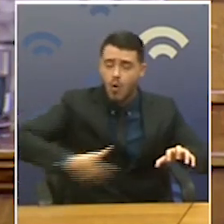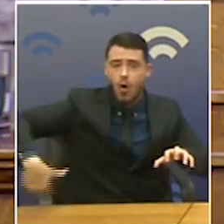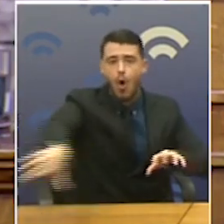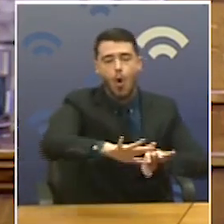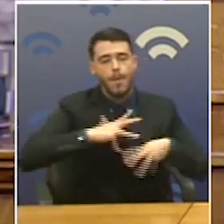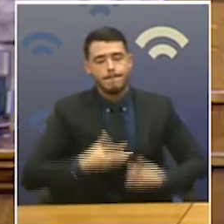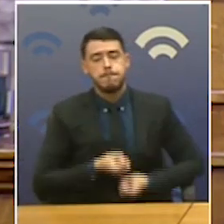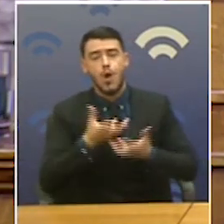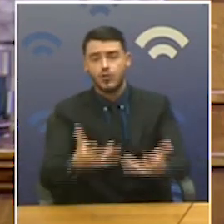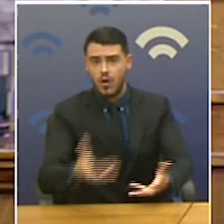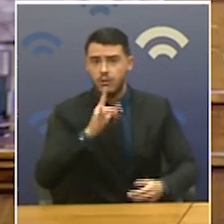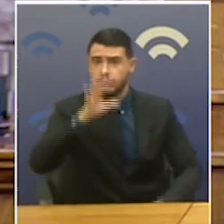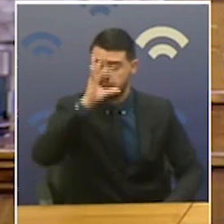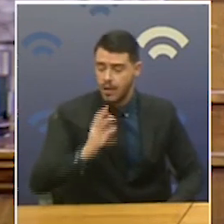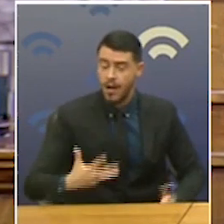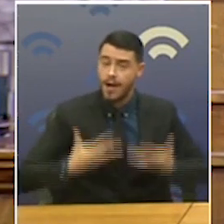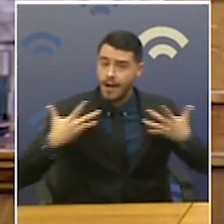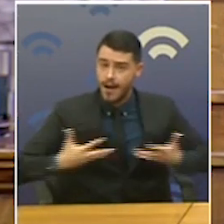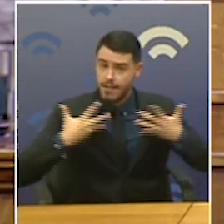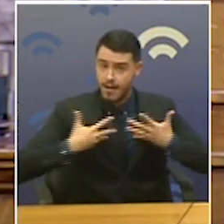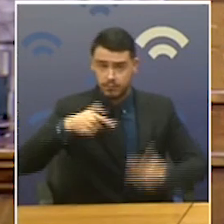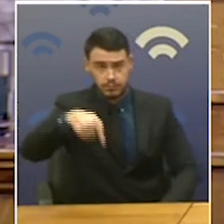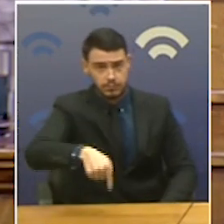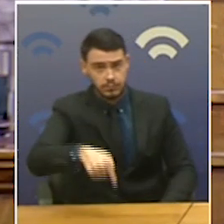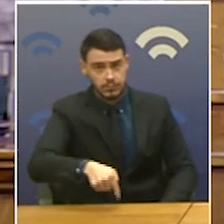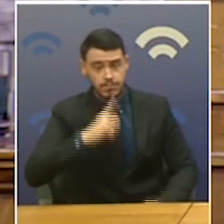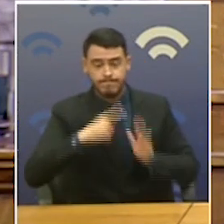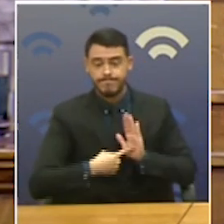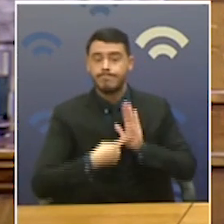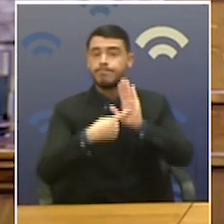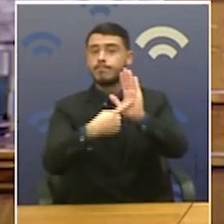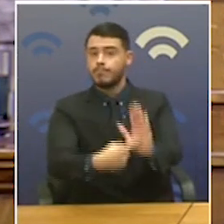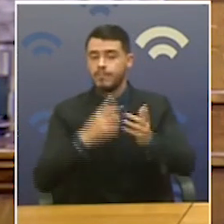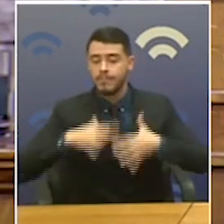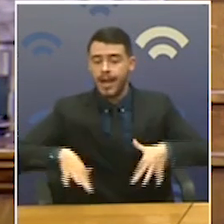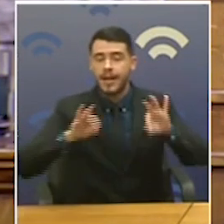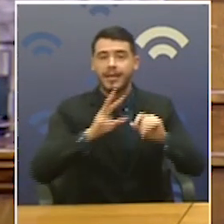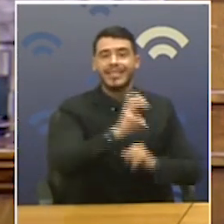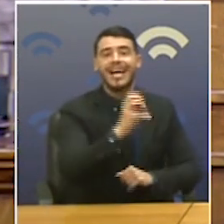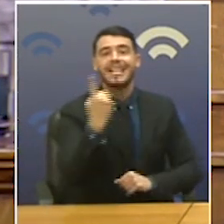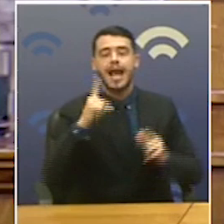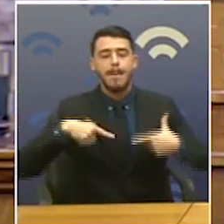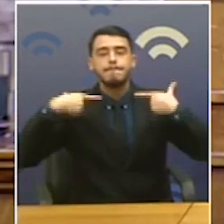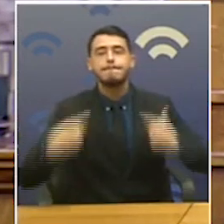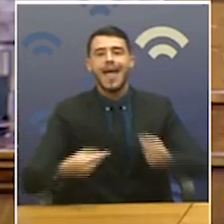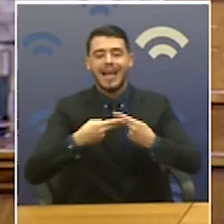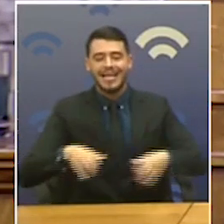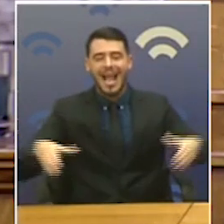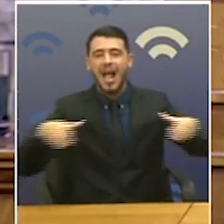Και είναι χαρά μας σήμερα να παρουσιάσουμε τα πρώτα 31 μέλη αυτής της σημαντικής